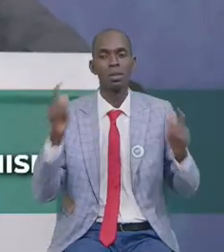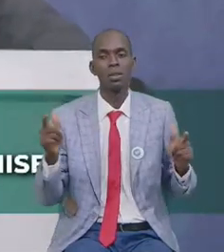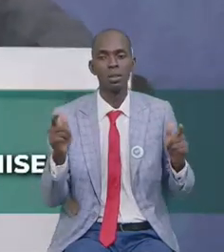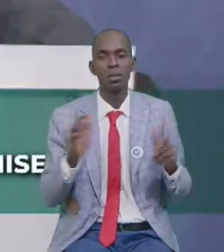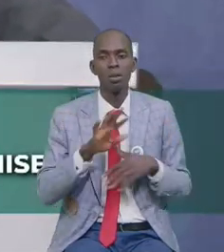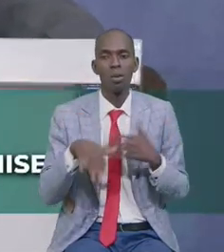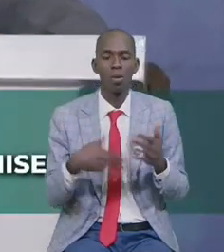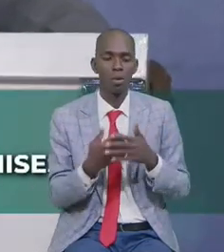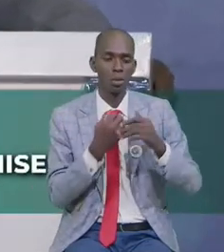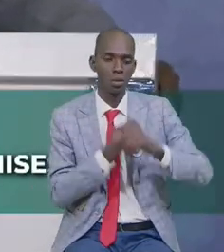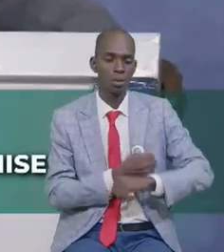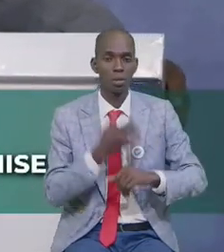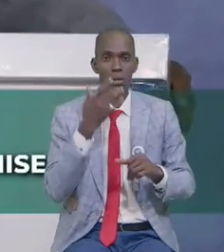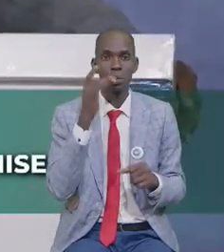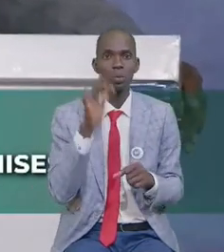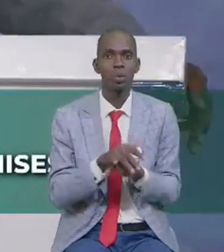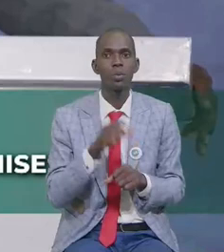garanties.